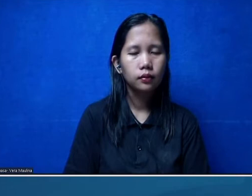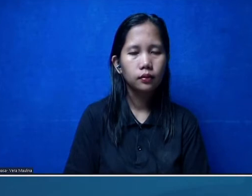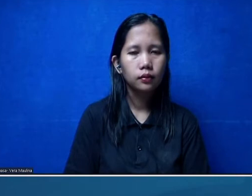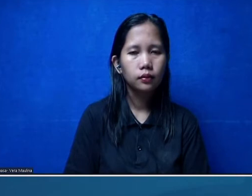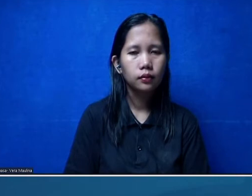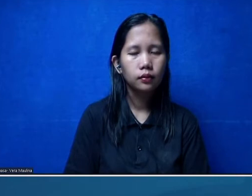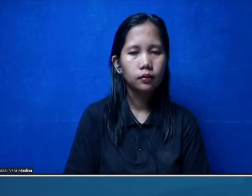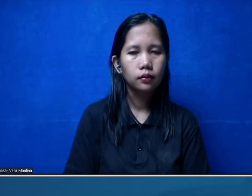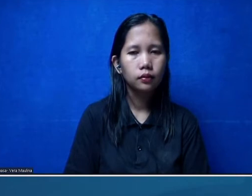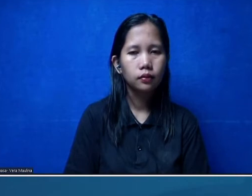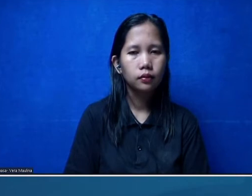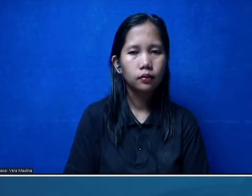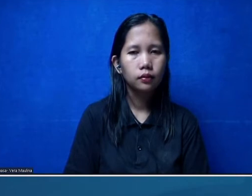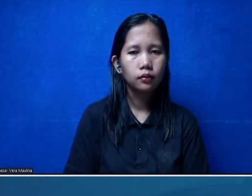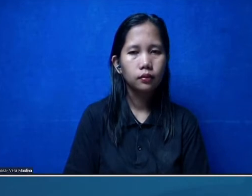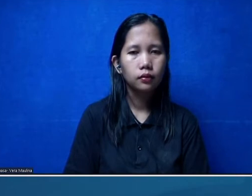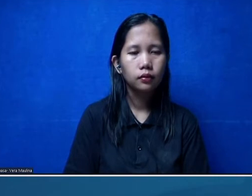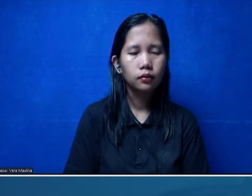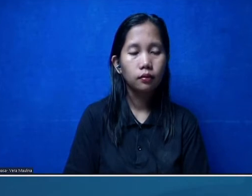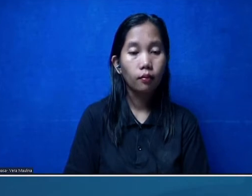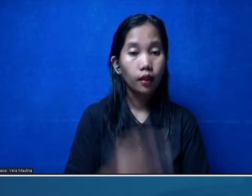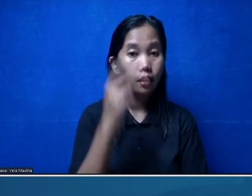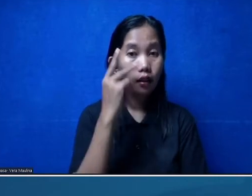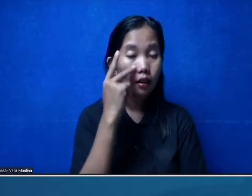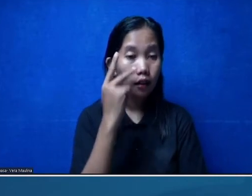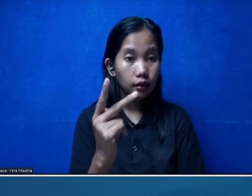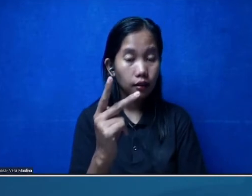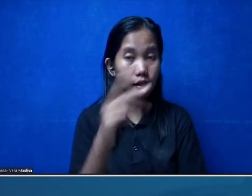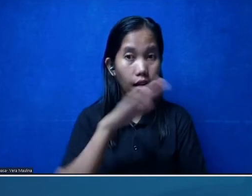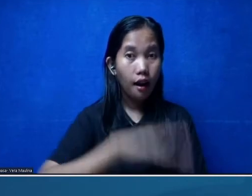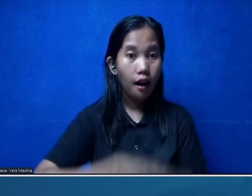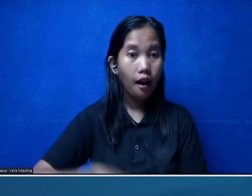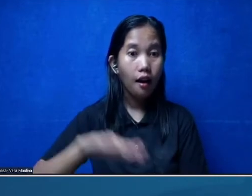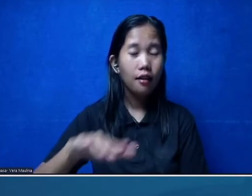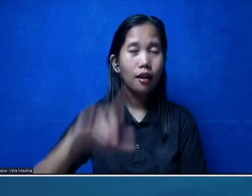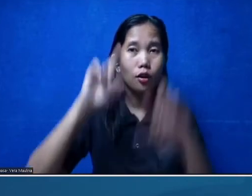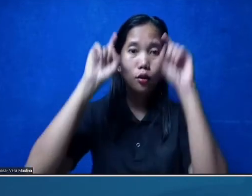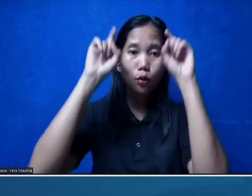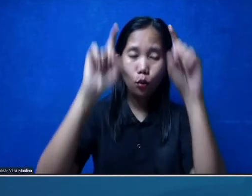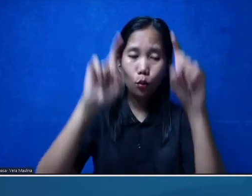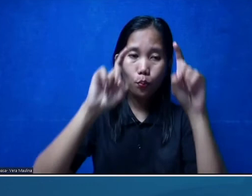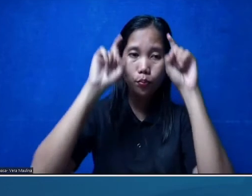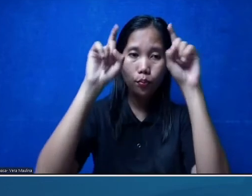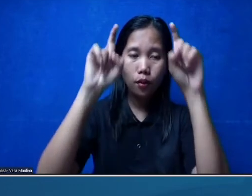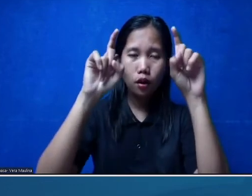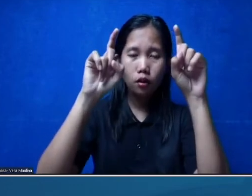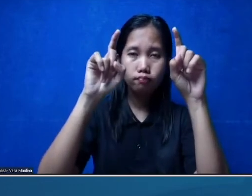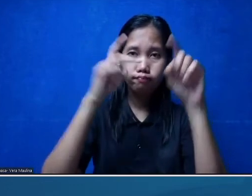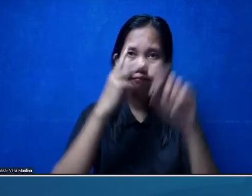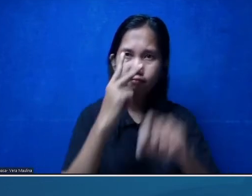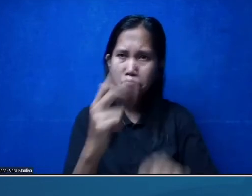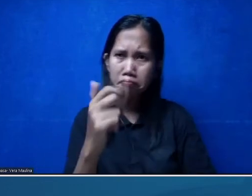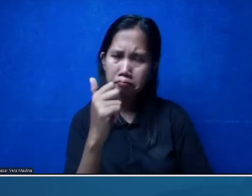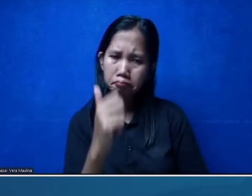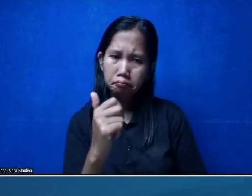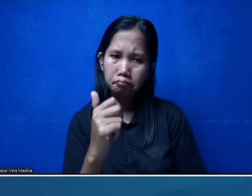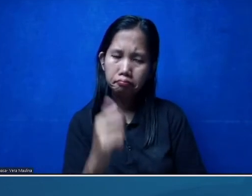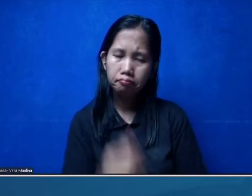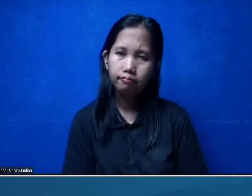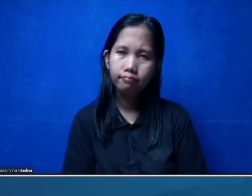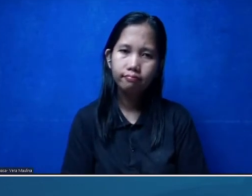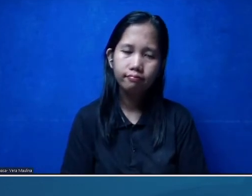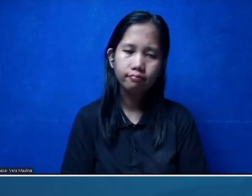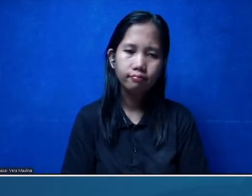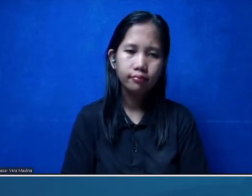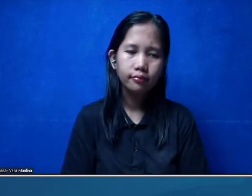Lihatlah anak domba yang menghapus dosa dunia jadi ketika Yohanes melihat Yesus